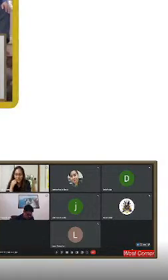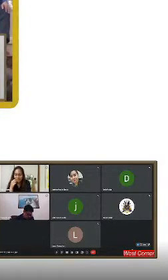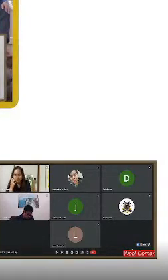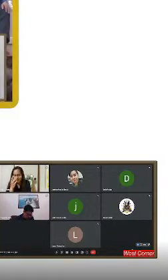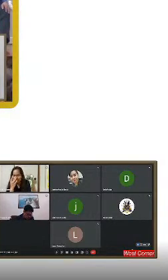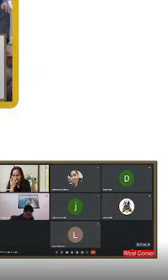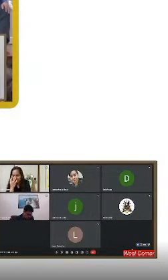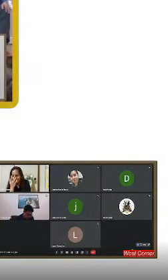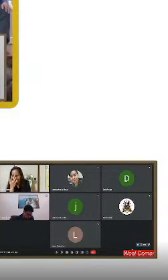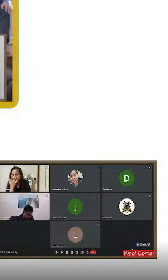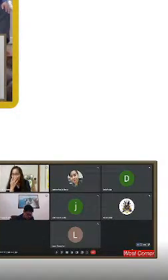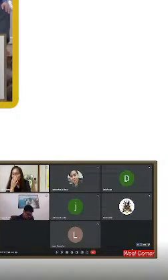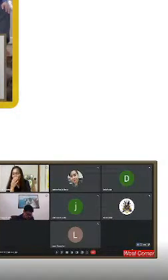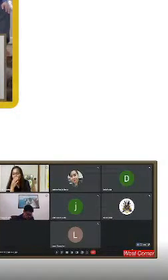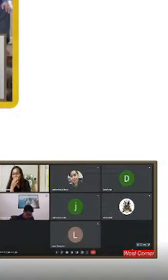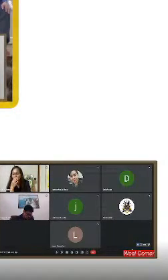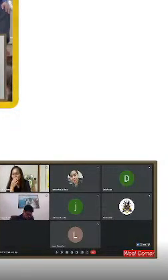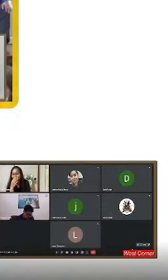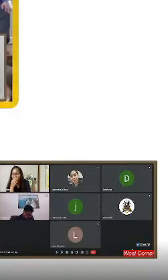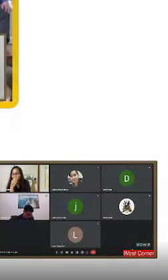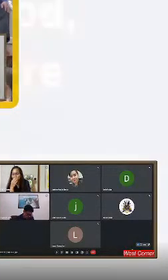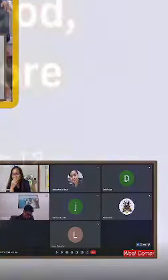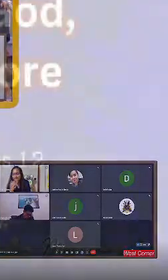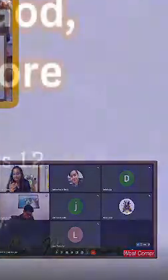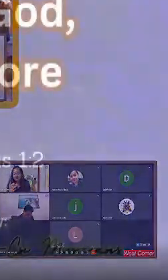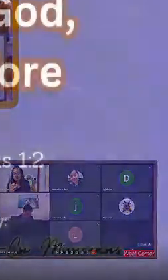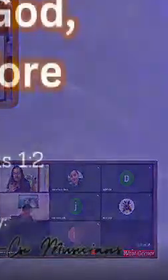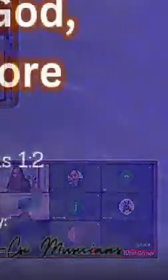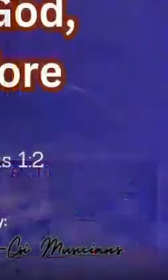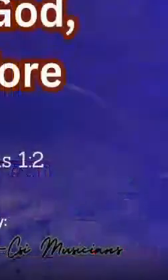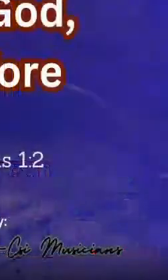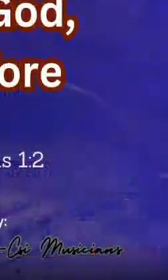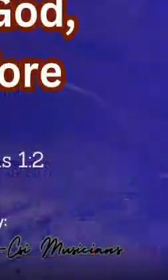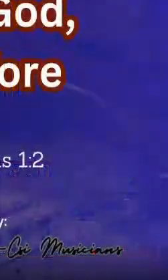at pagkakasala in Jesus' name. Amen. Amen.